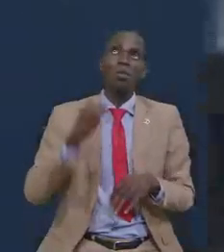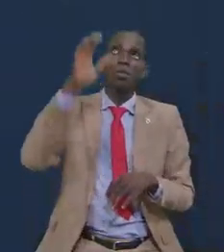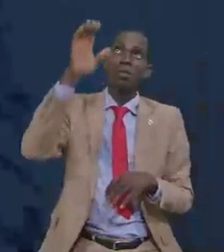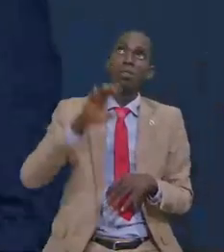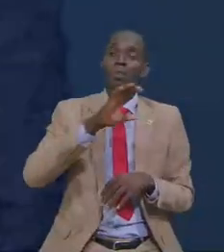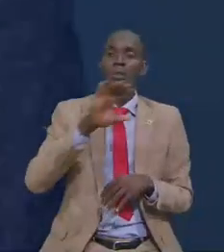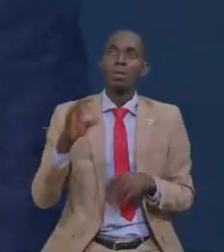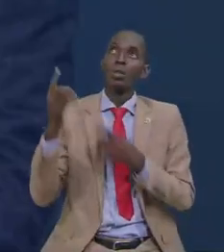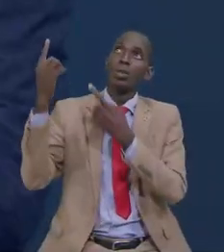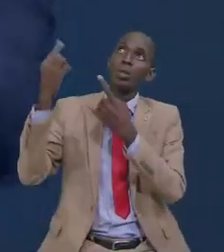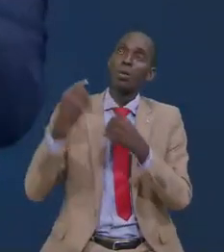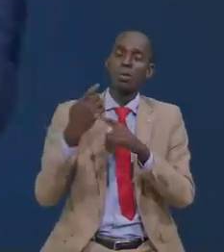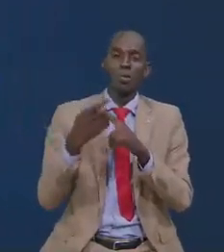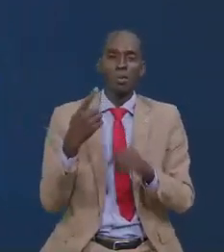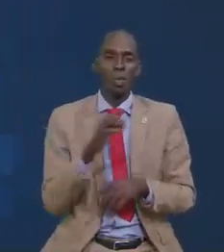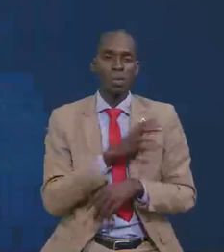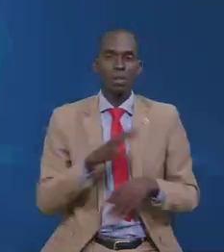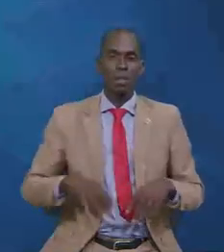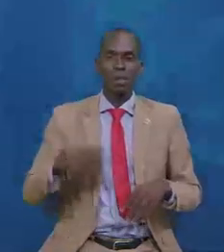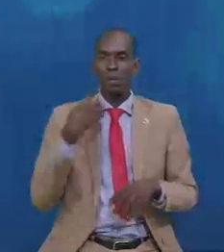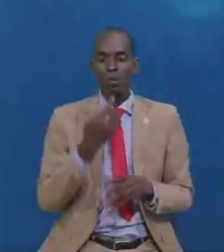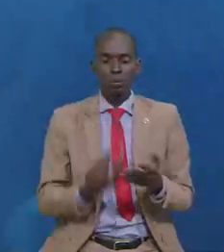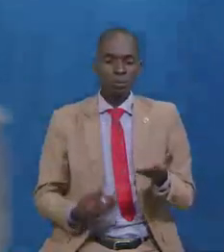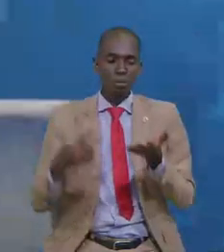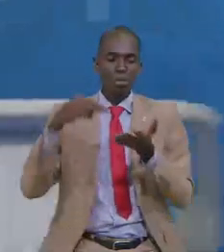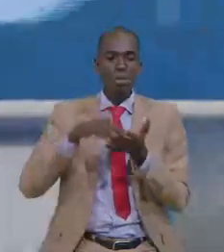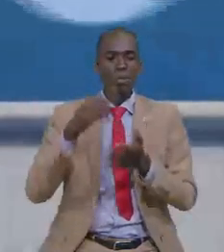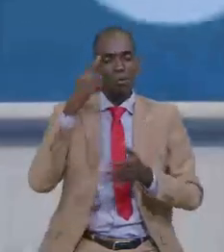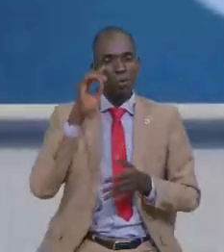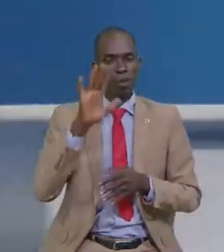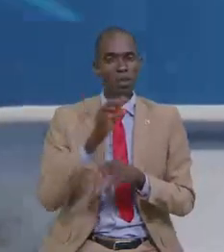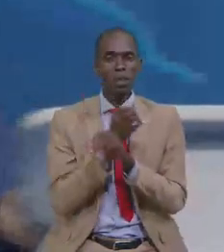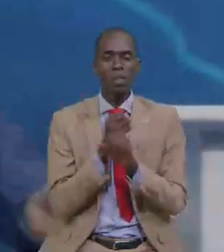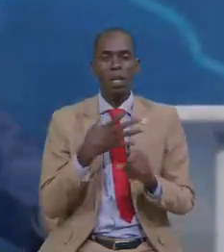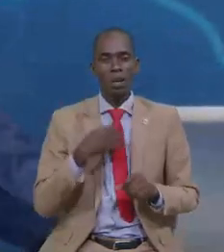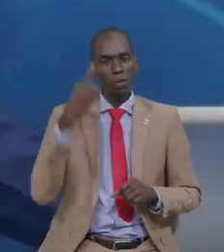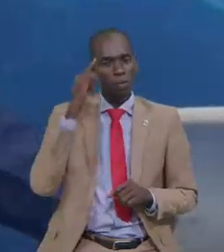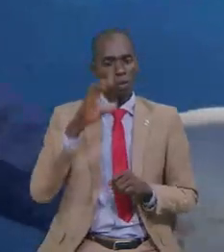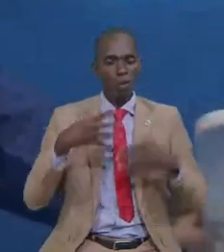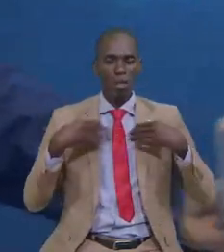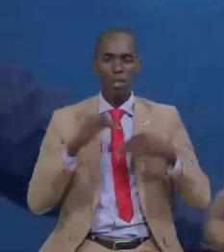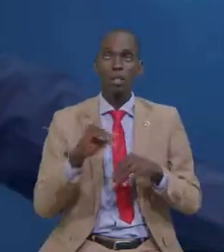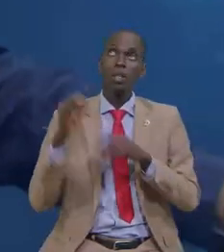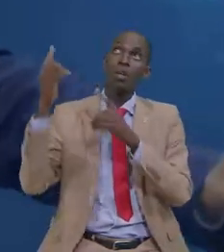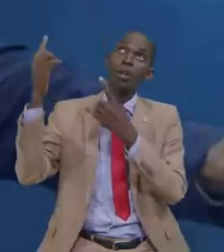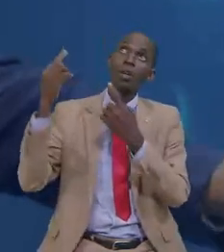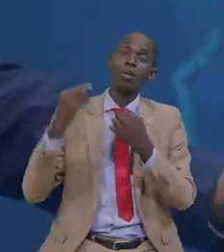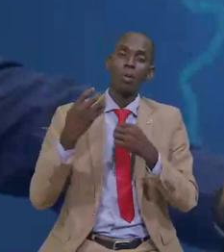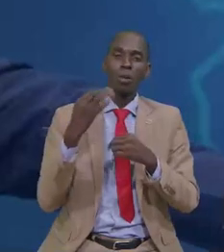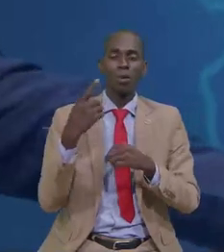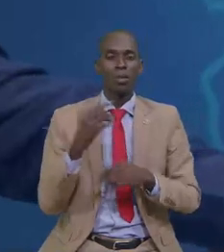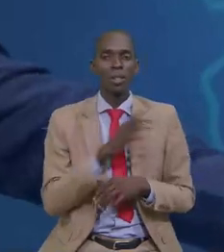croix, venant de Christ qui est ressuscité pour votre salut, pour votre